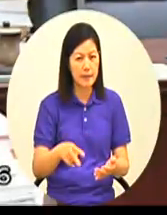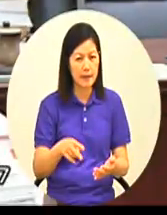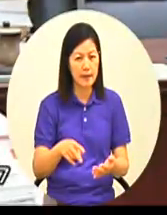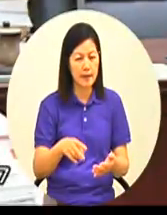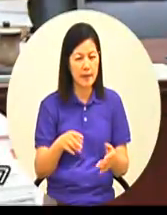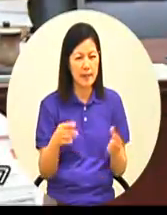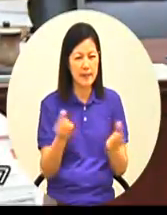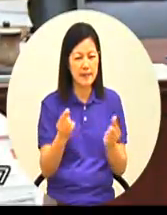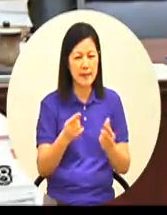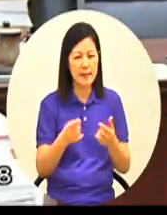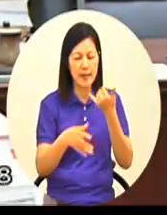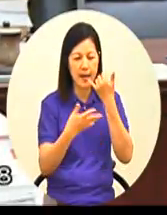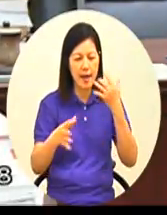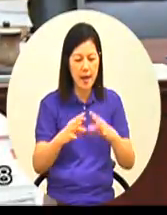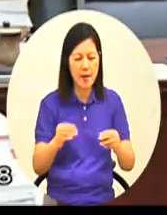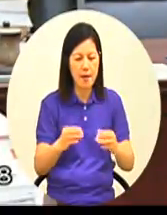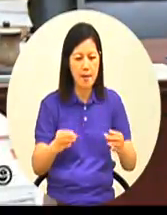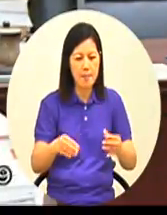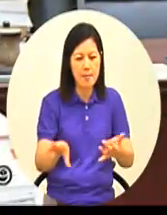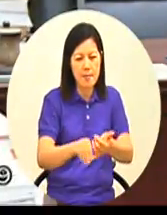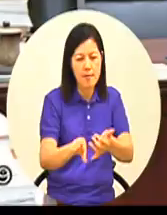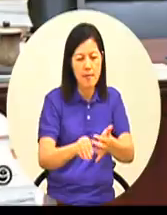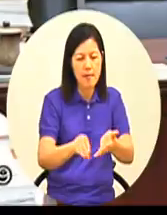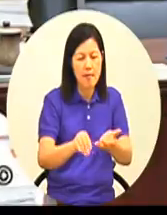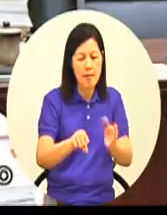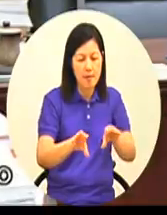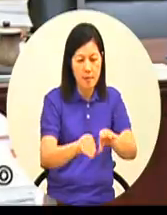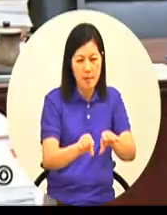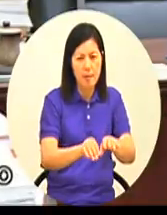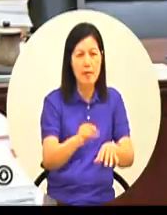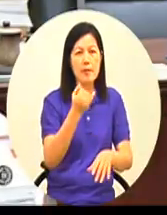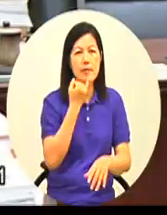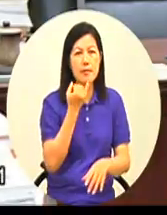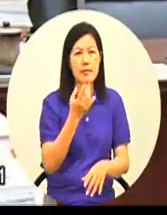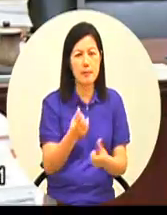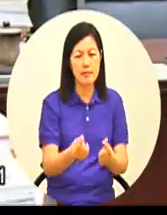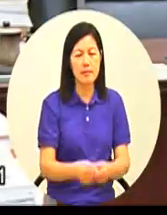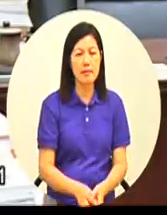，透过这样的执行，那这一点，这是不是请，主